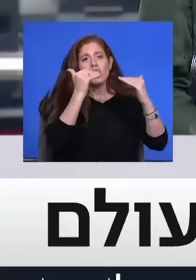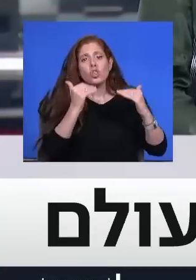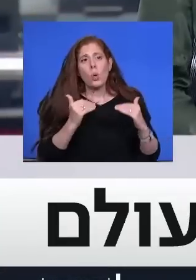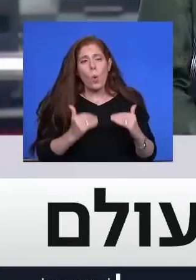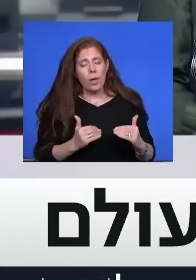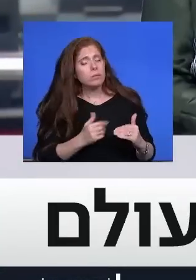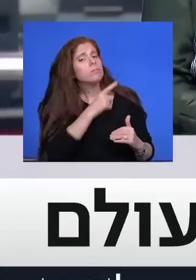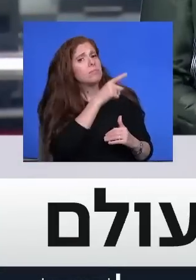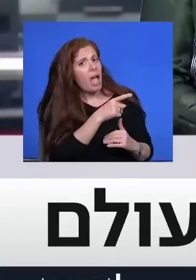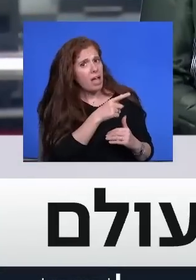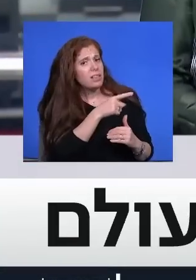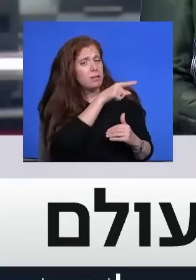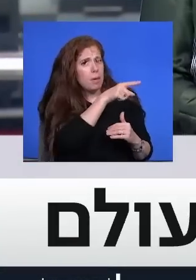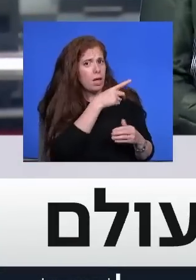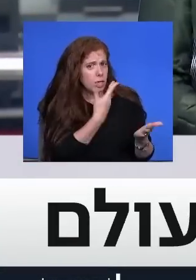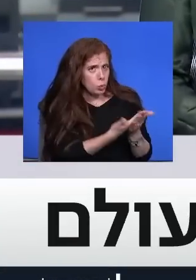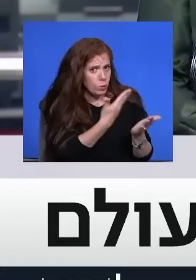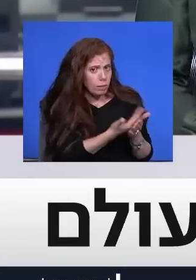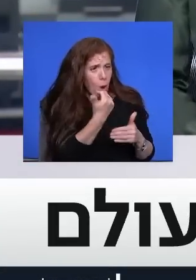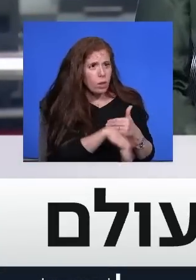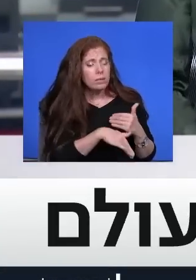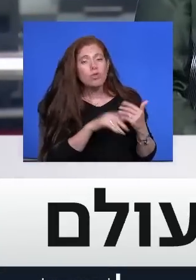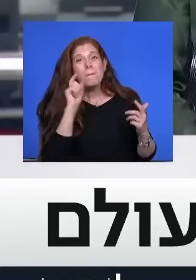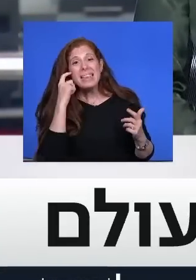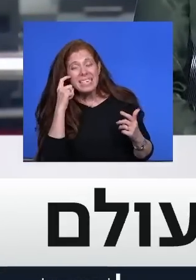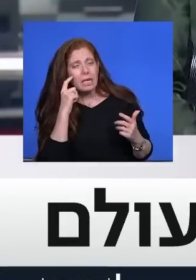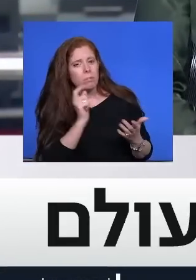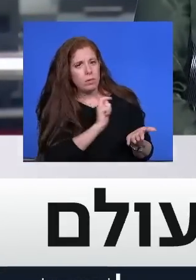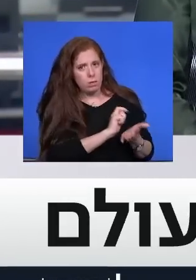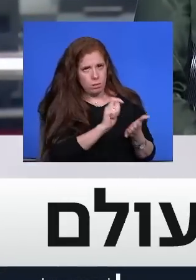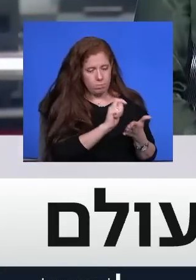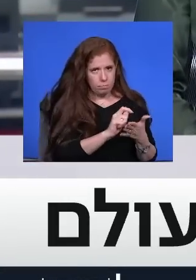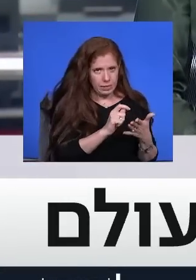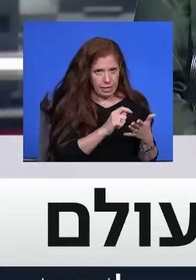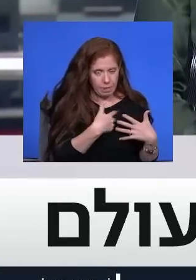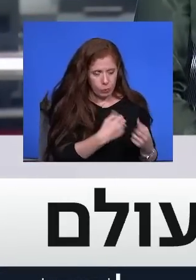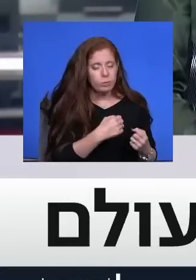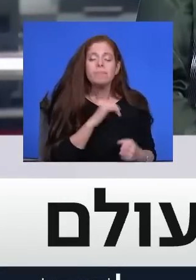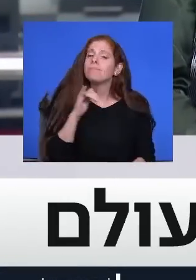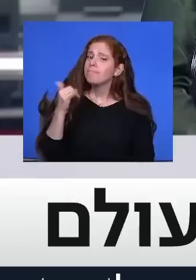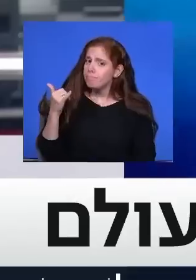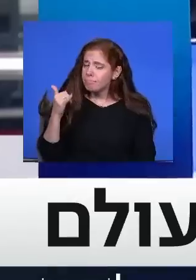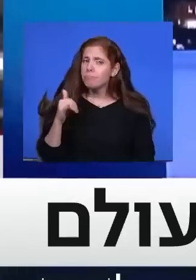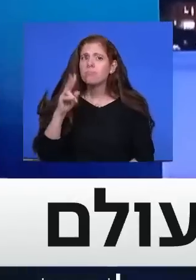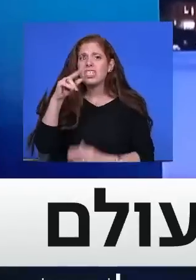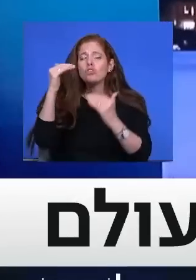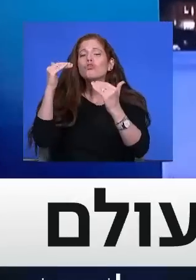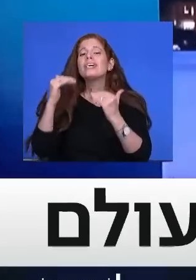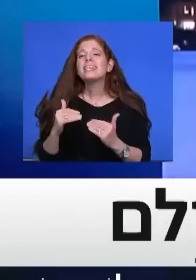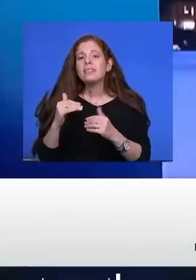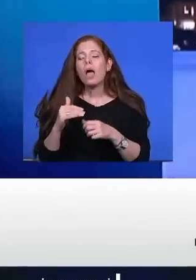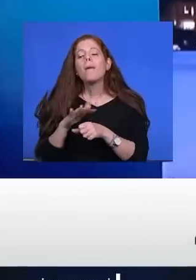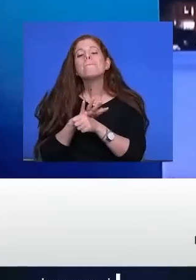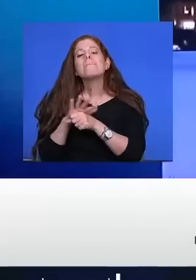הבריאות, את עם הנתונים האחרונים שמדאיגים מאוד את משרד הבריאות. כן, שלום מיכל. לכן יש ירידה בכיסוי